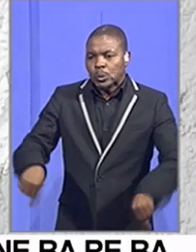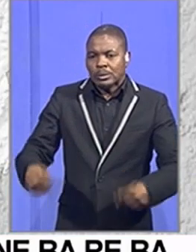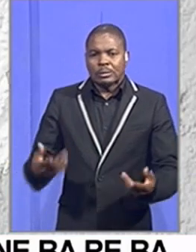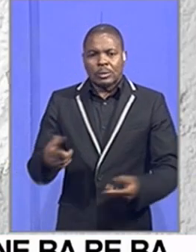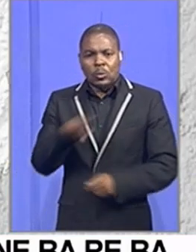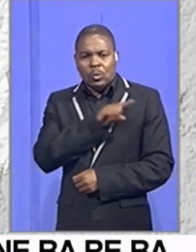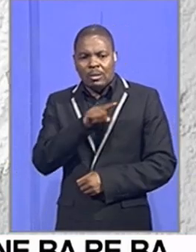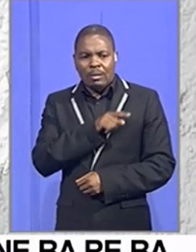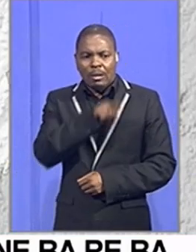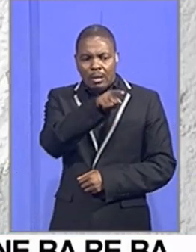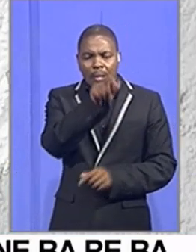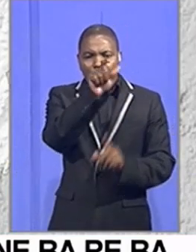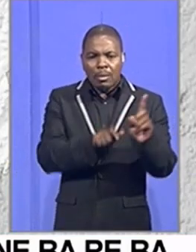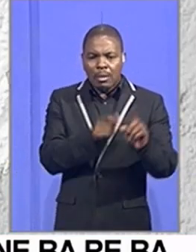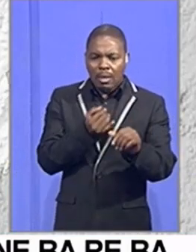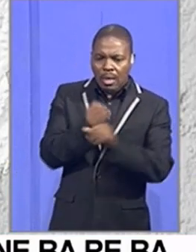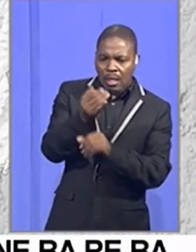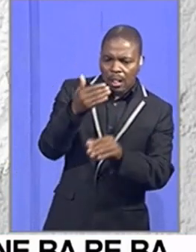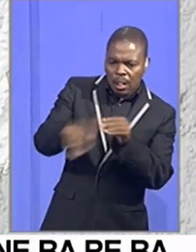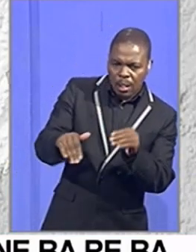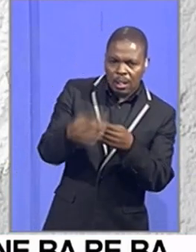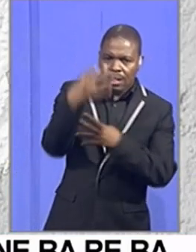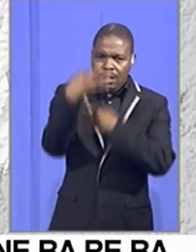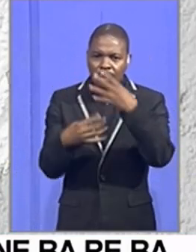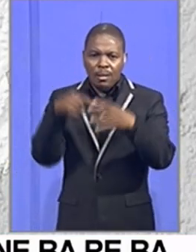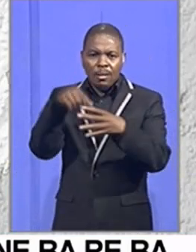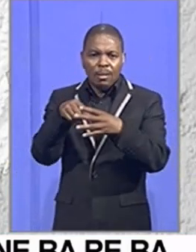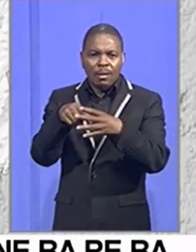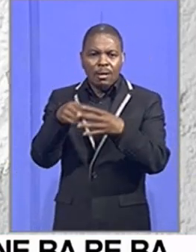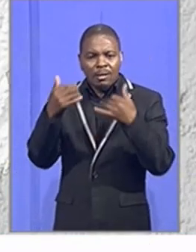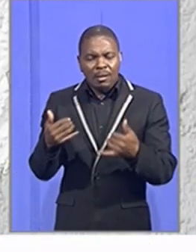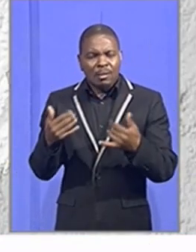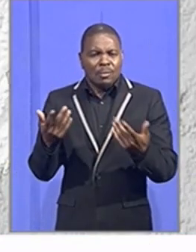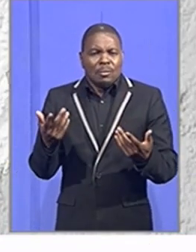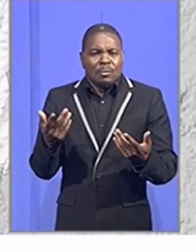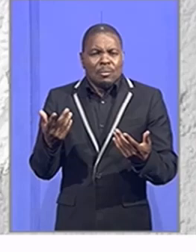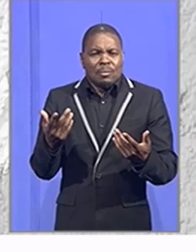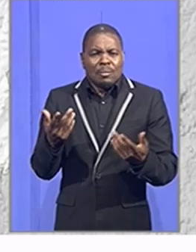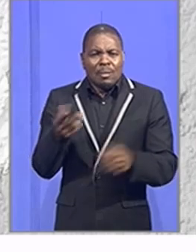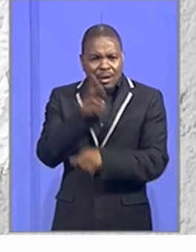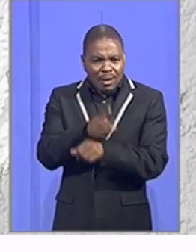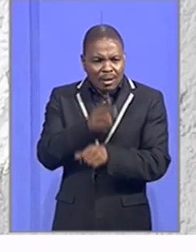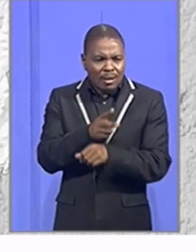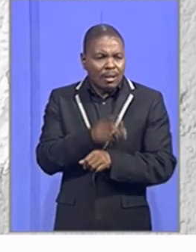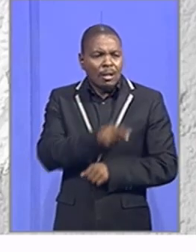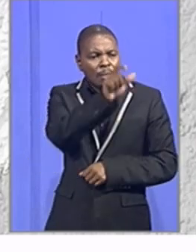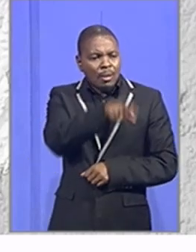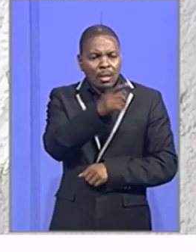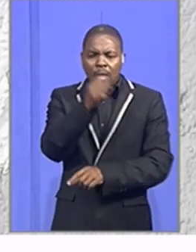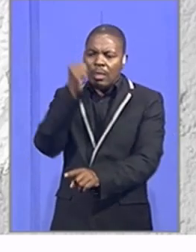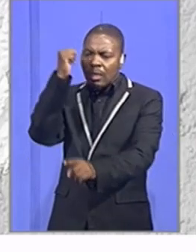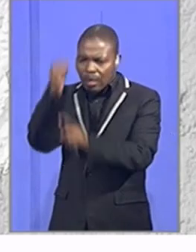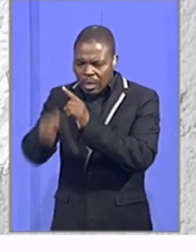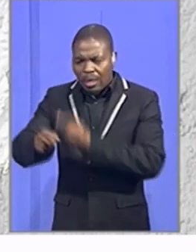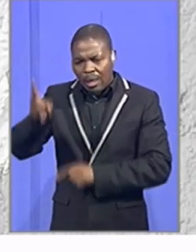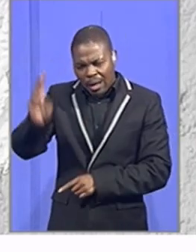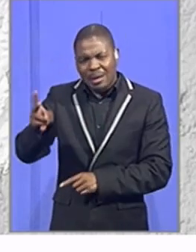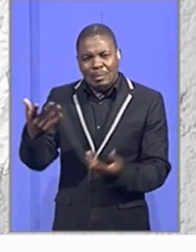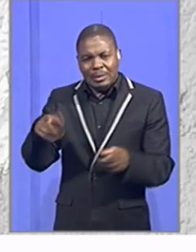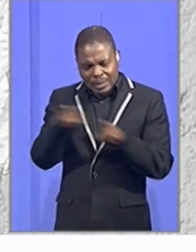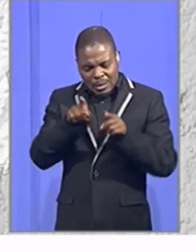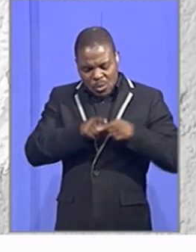gore e re ga tswile golegong ka parola ka ntlha mabaka a tshwana le one ana e be le gore motho o tloetsa gape se se sentseng yana le